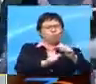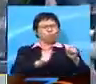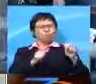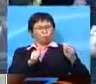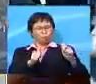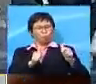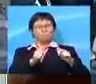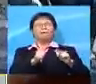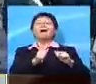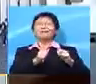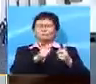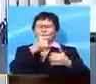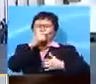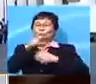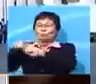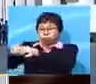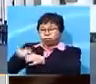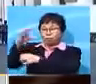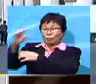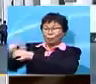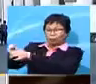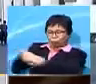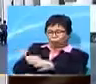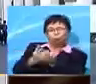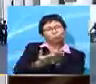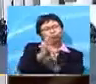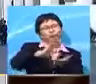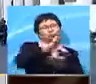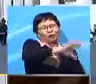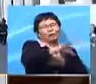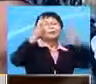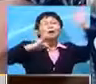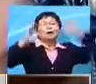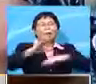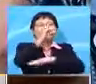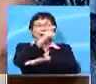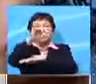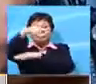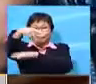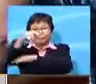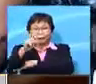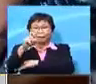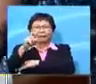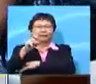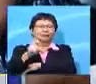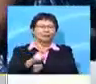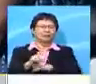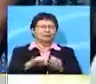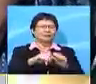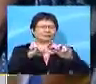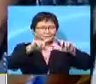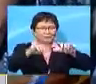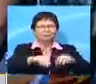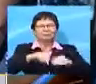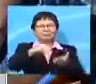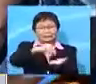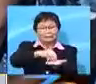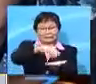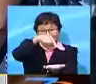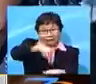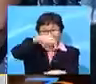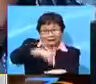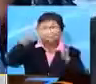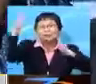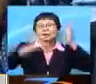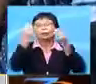lengkap menarik minat syarikat itu untuk terus melaburi negara ini. Xfab telah bertapak selama 10 tahun di Malaysia dengan nilai